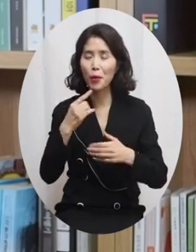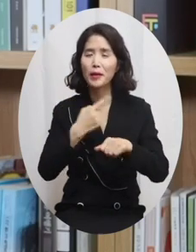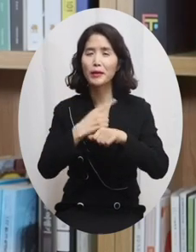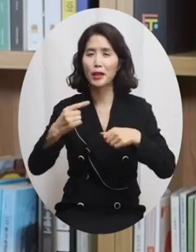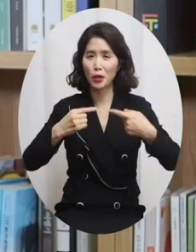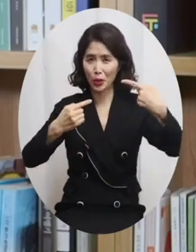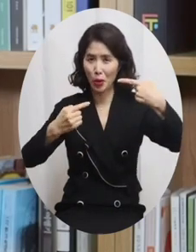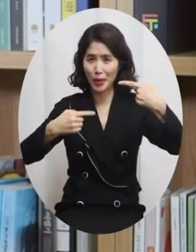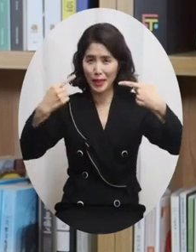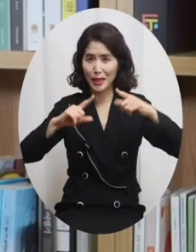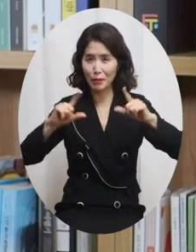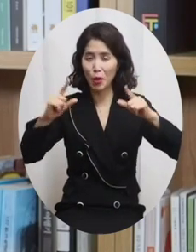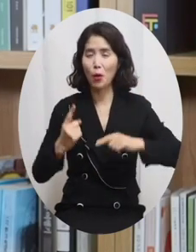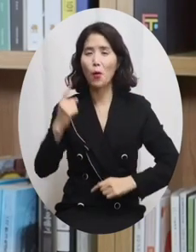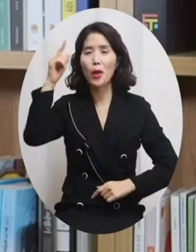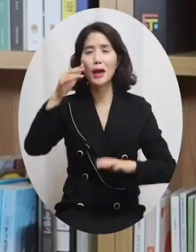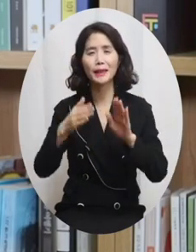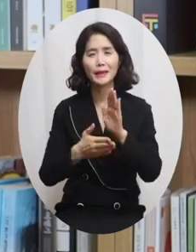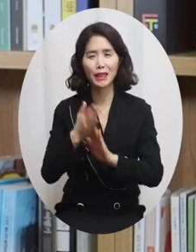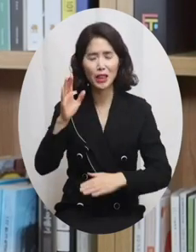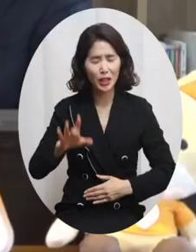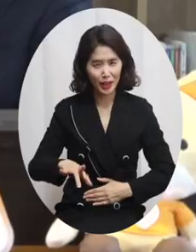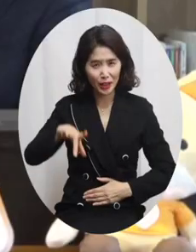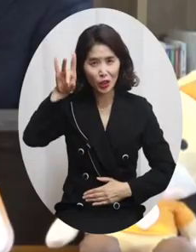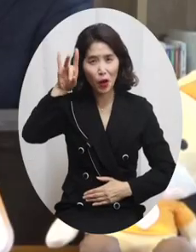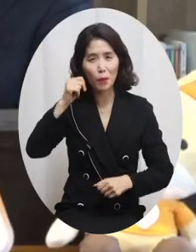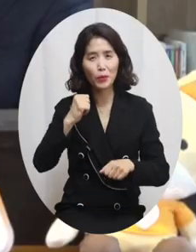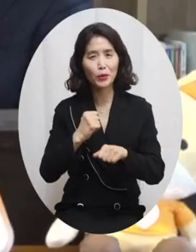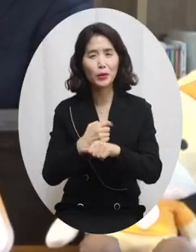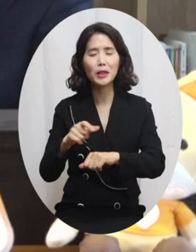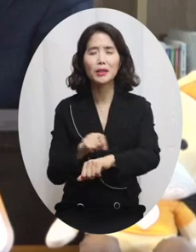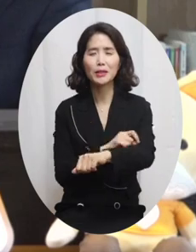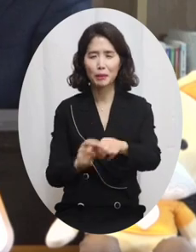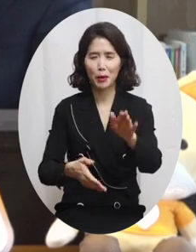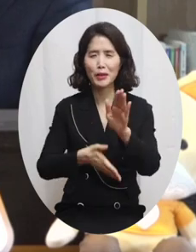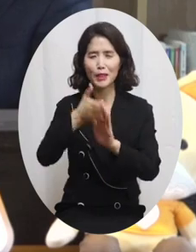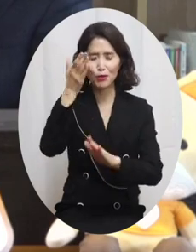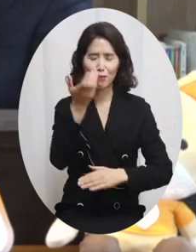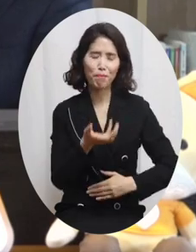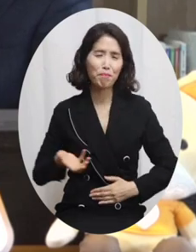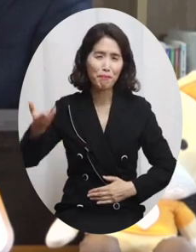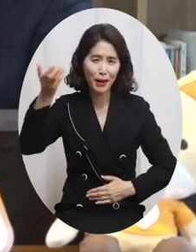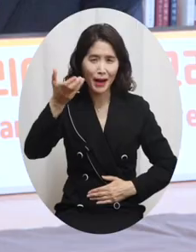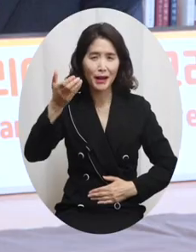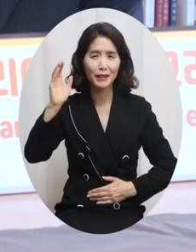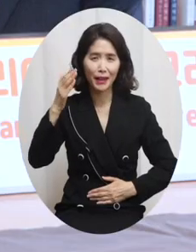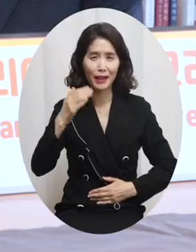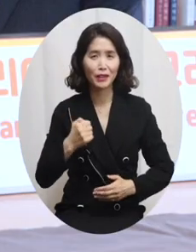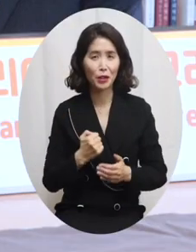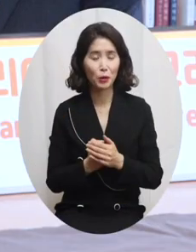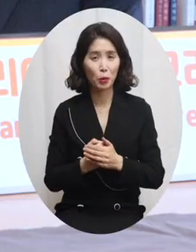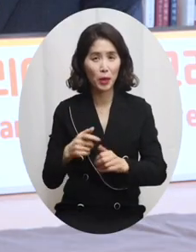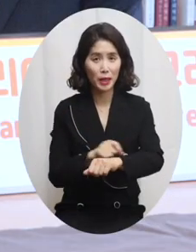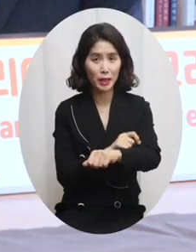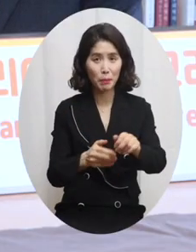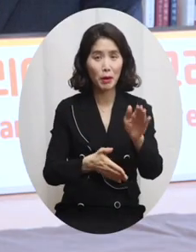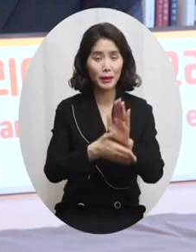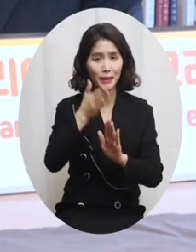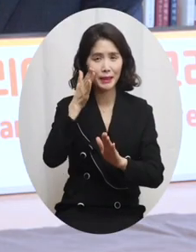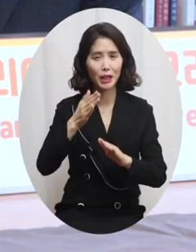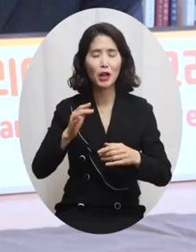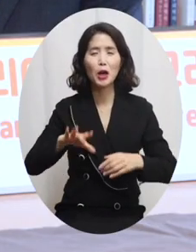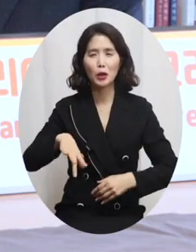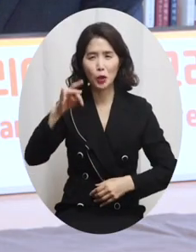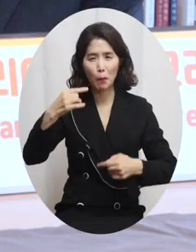1월이면은 고양시가 헌정사상 최초로 고양 특례시로 승격을 하게 되고 또 고양 특례시의